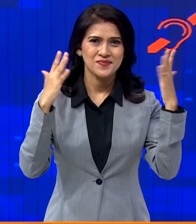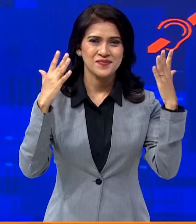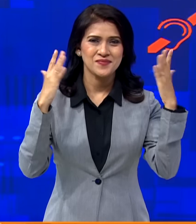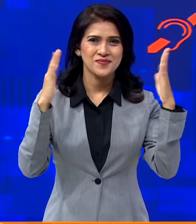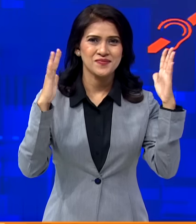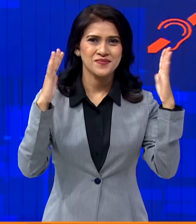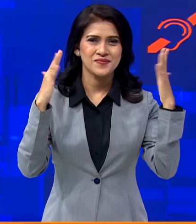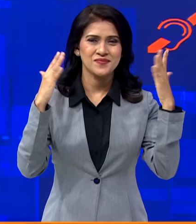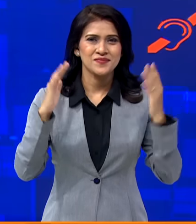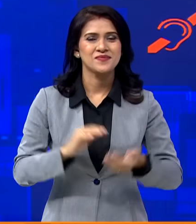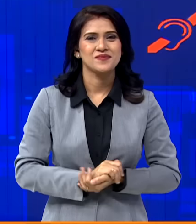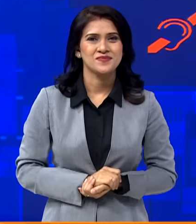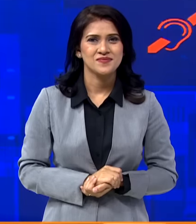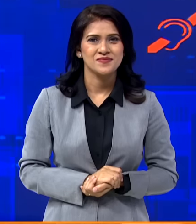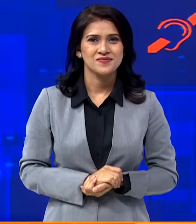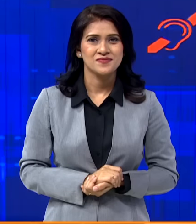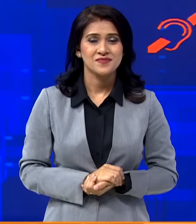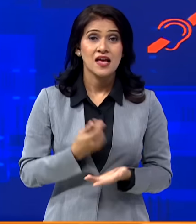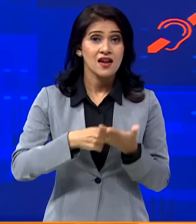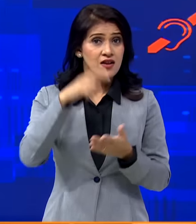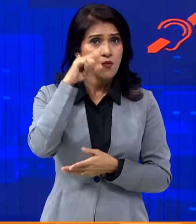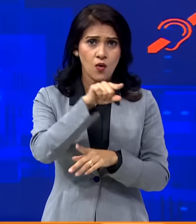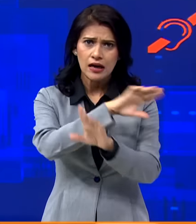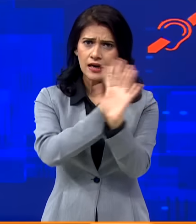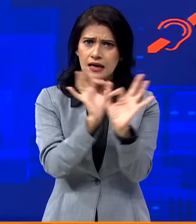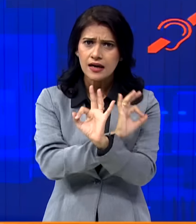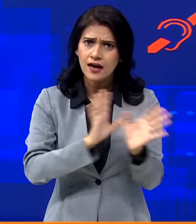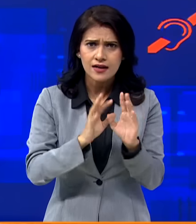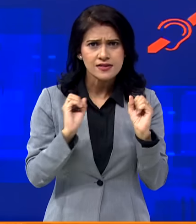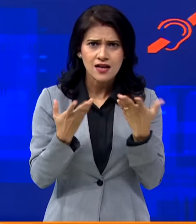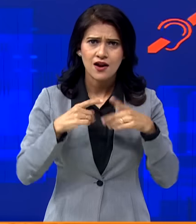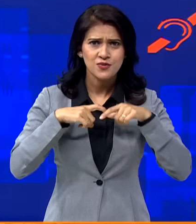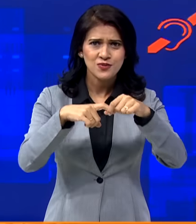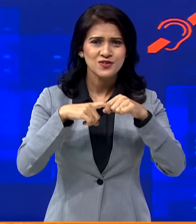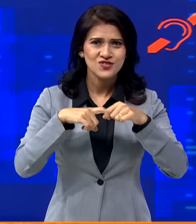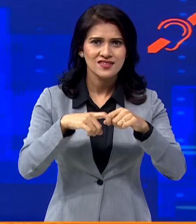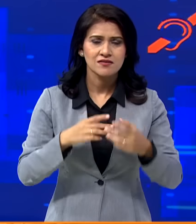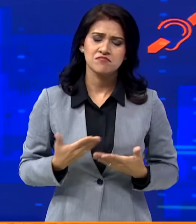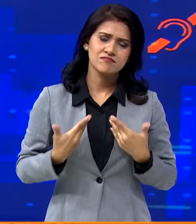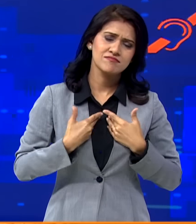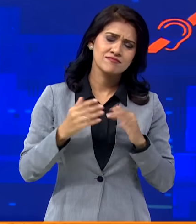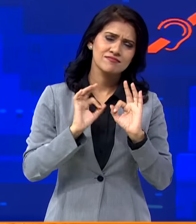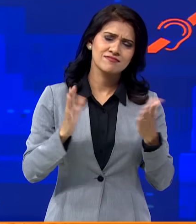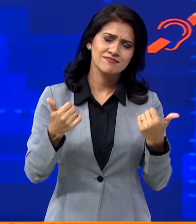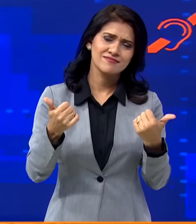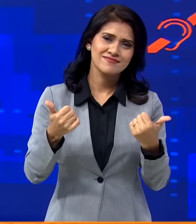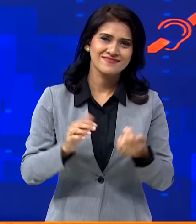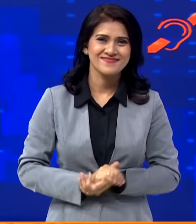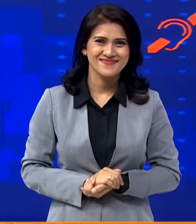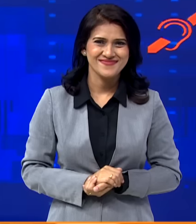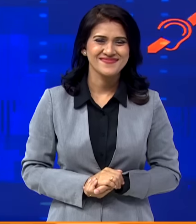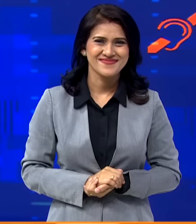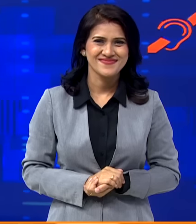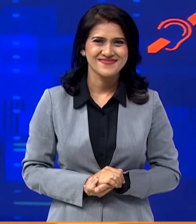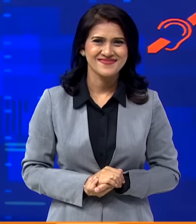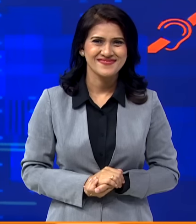लड़ेंगे तो आचार्य जी आप तैयार है शुरू करें मुकदमा बंदा हाजिर है